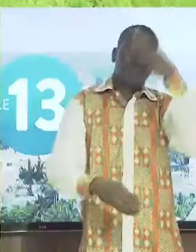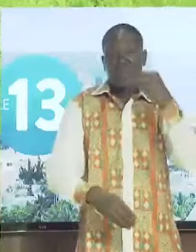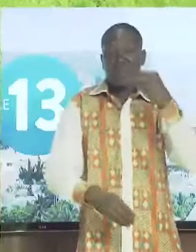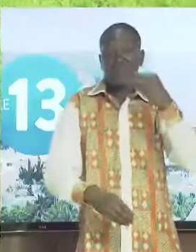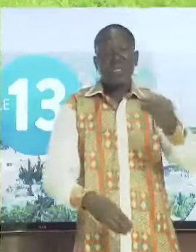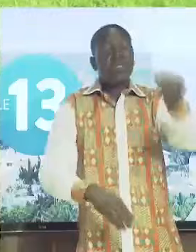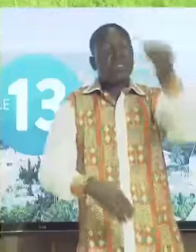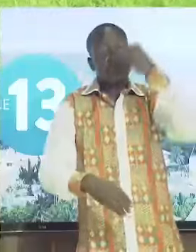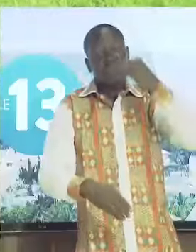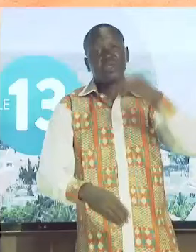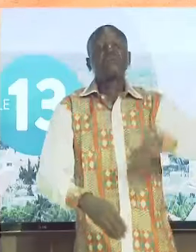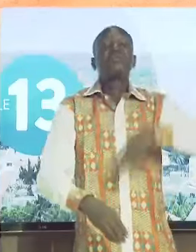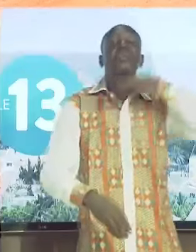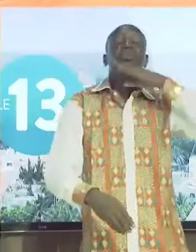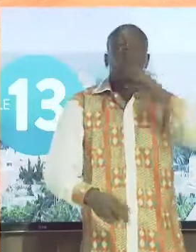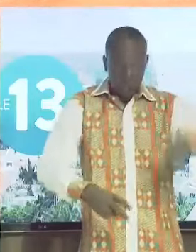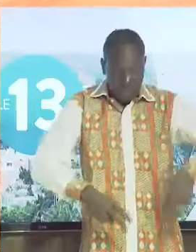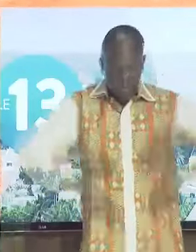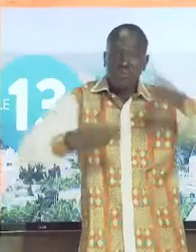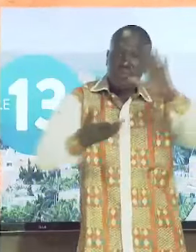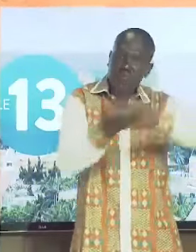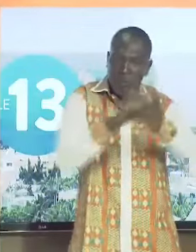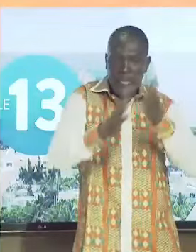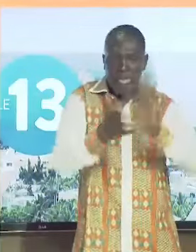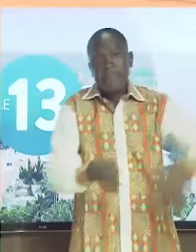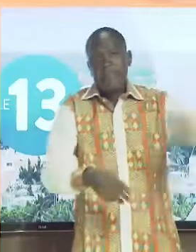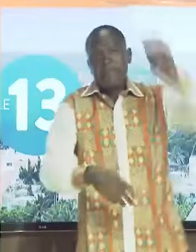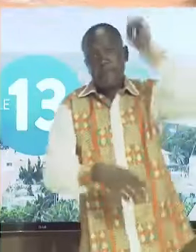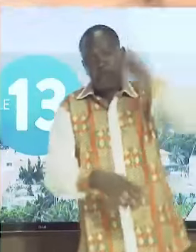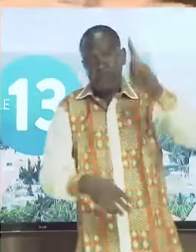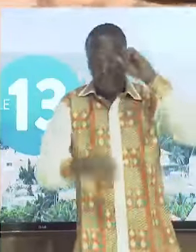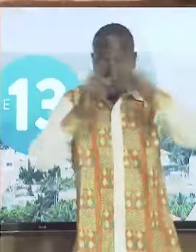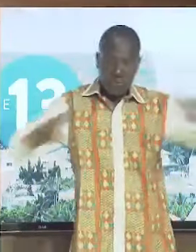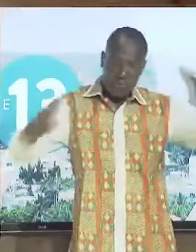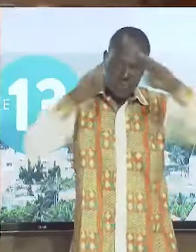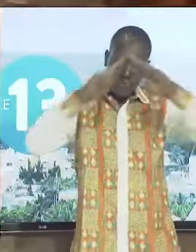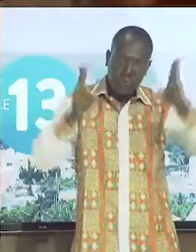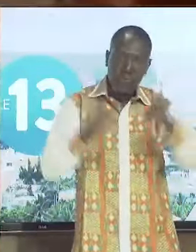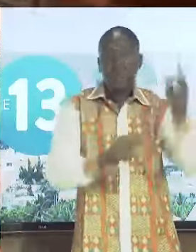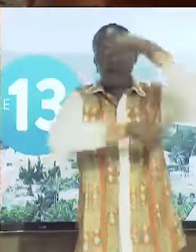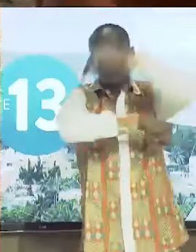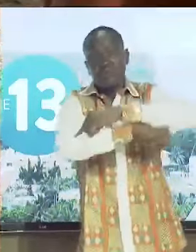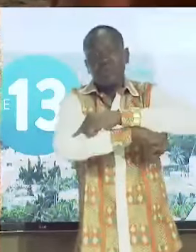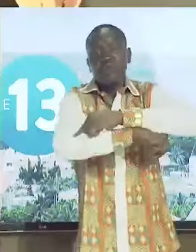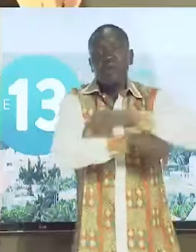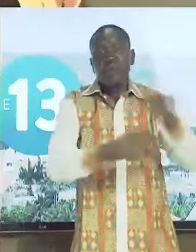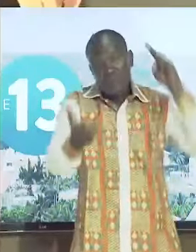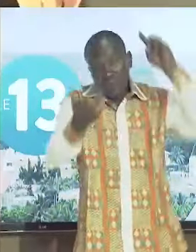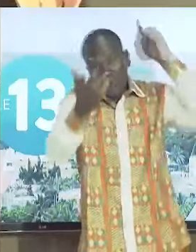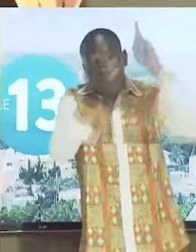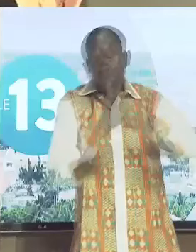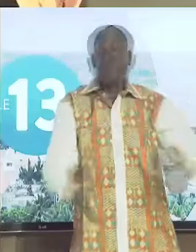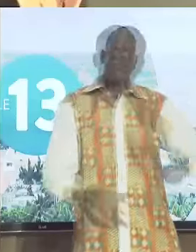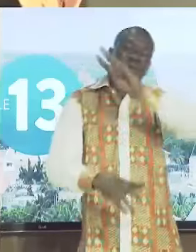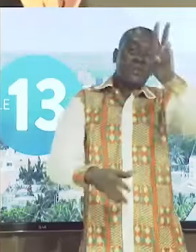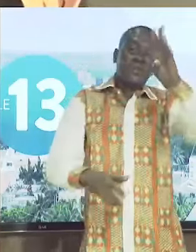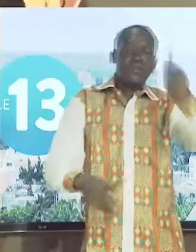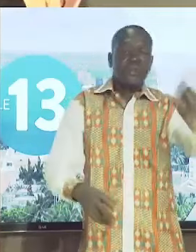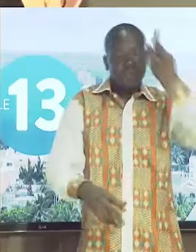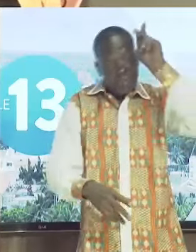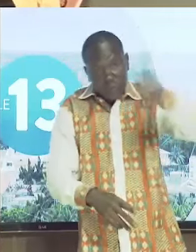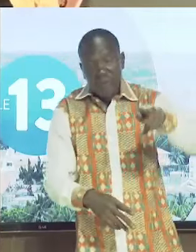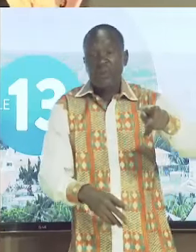à satiété, vivre en paix, c'est ce à quoi aspire ce village. Aujourd'hui, sous l'œil vigilant des volontaires pour la défense de la patrie VDP,